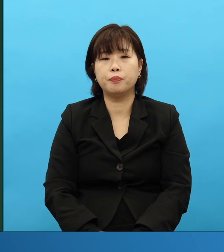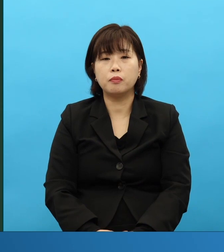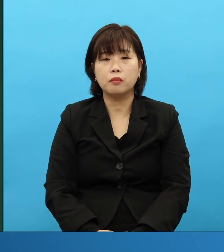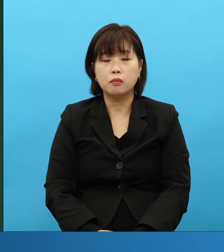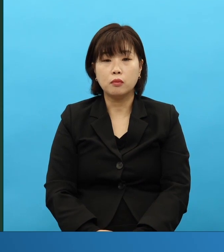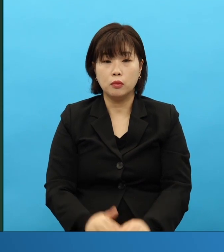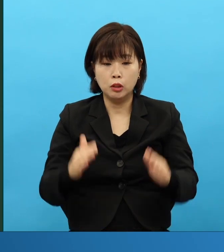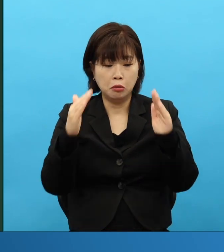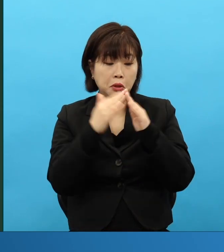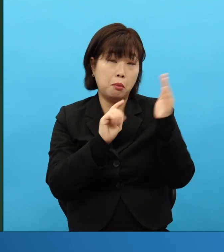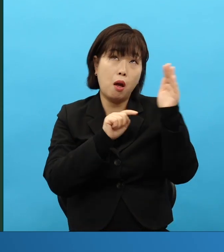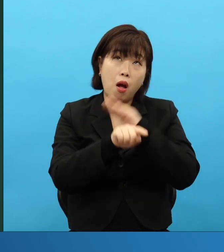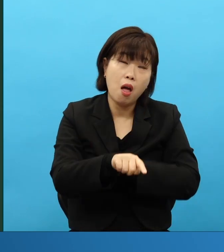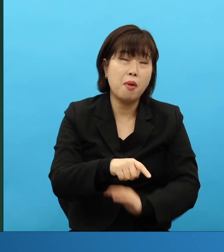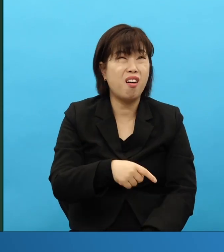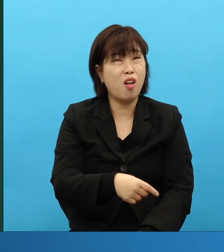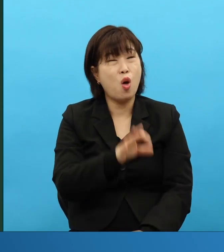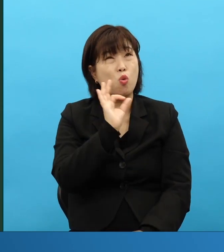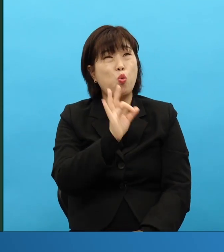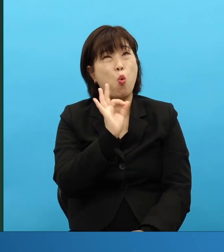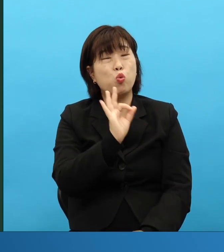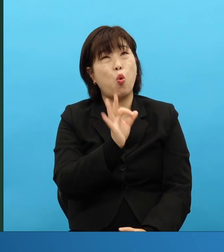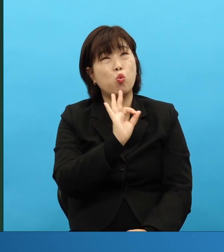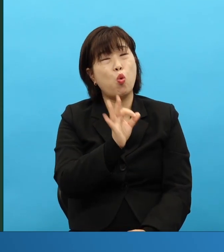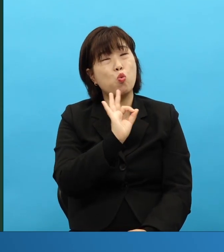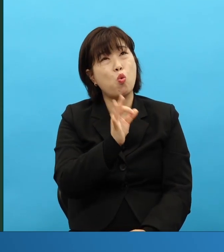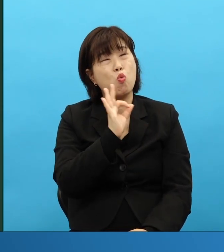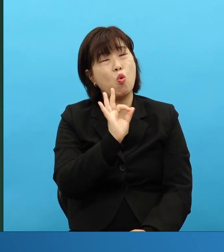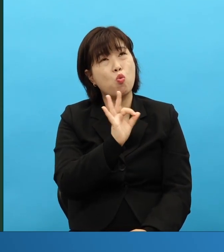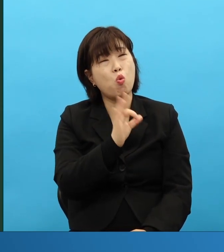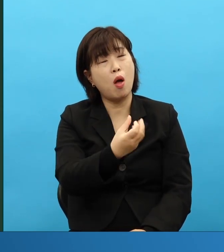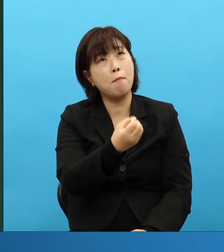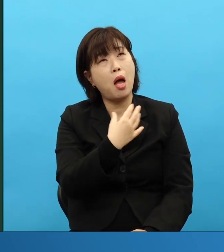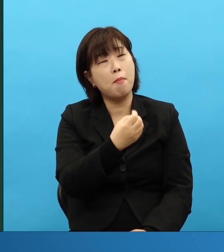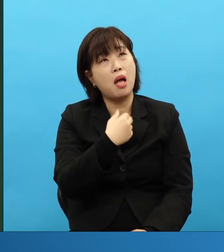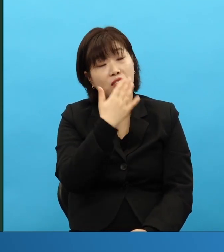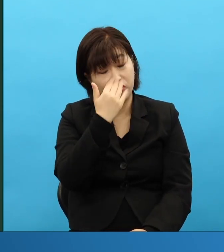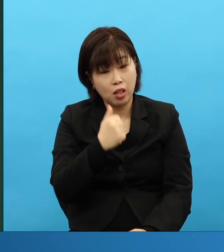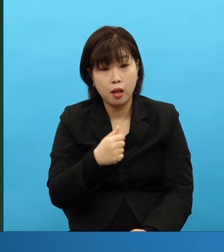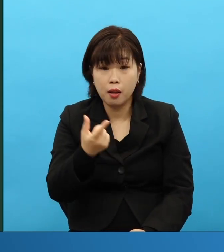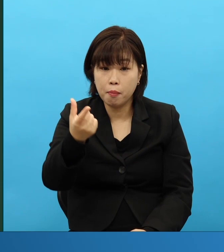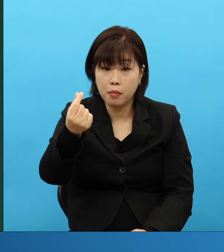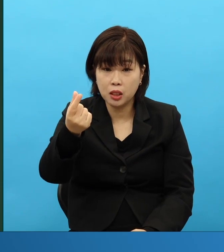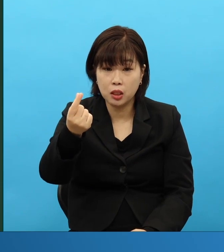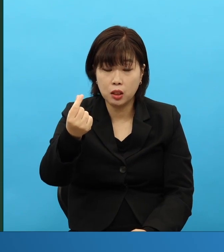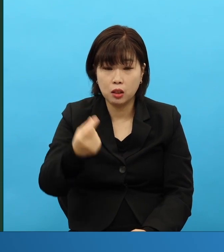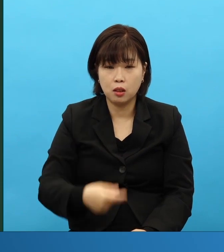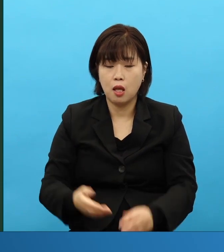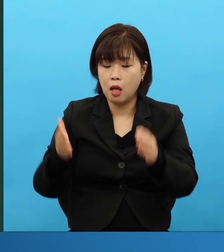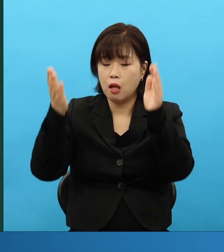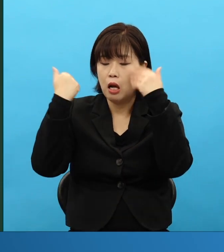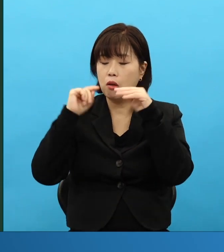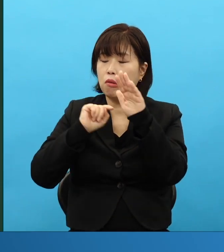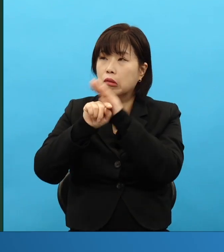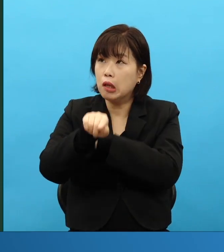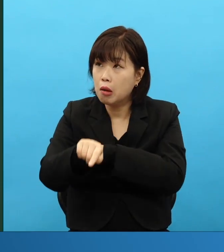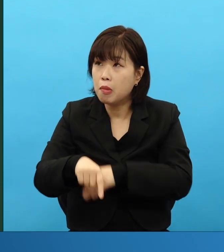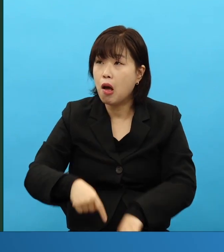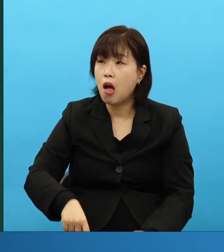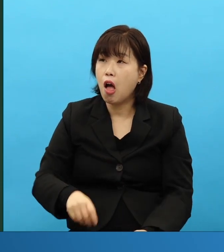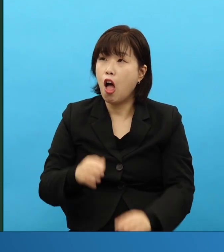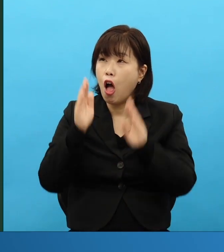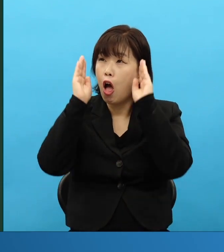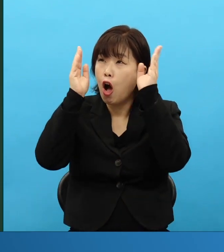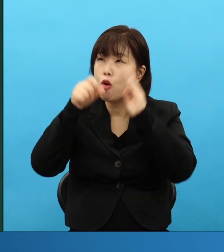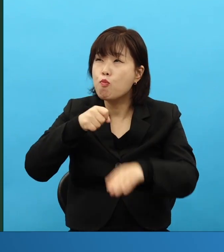돈 그거냐? You go home and everyone's talking about money, money, money. Is that everything? 지금 학교에서 말하는 애들 뭐 성적 그겁니까? What the students are talking about at